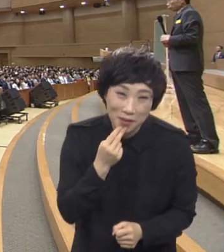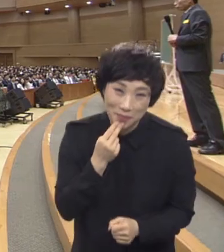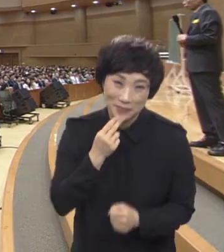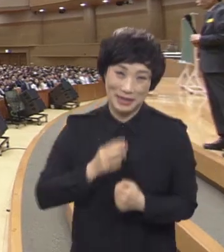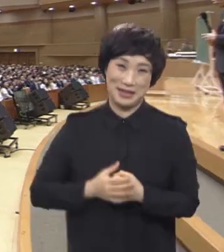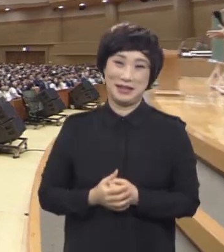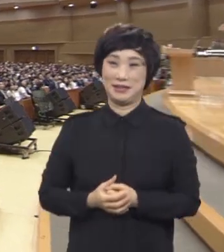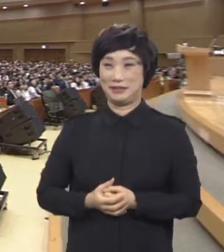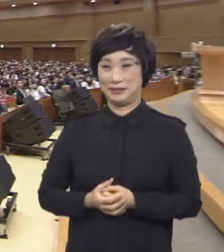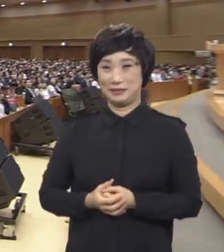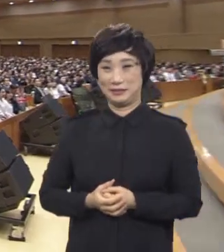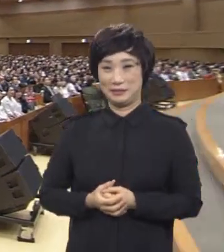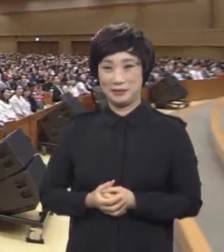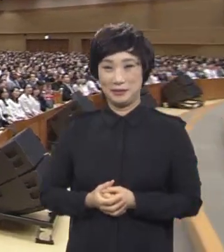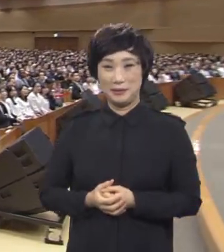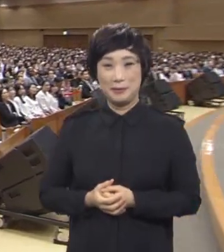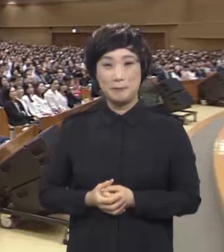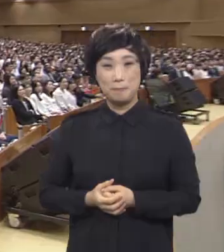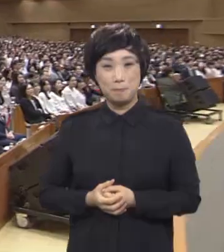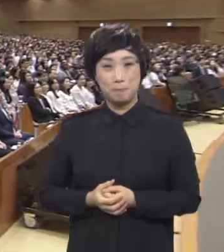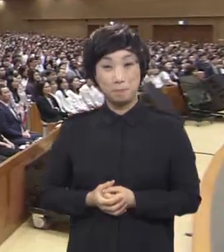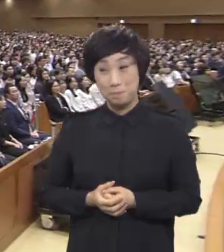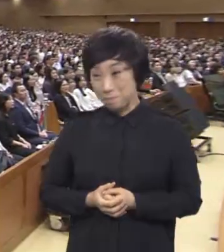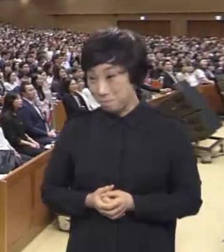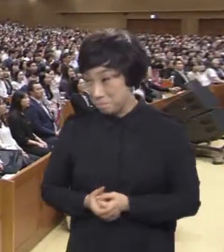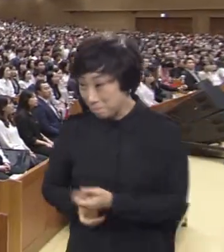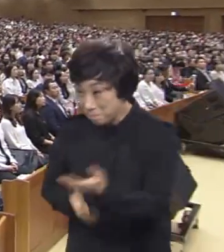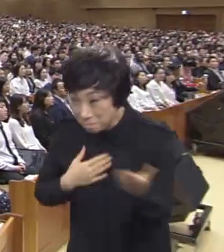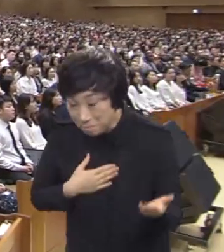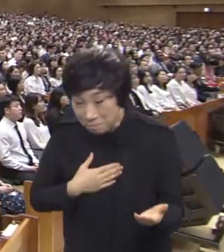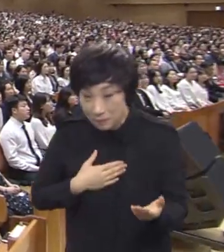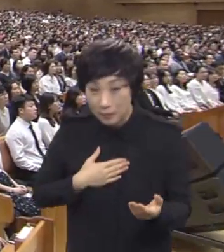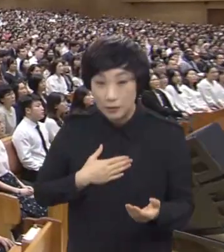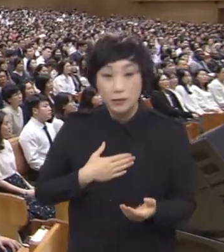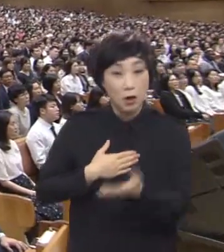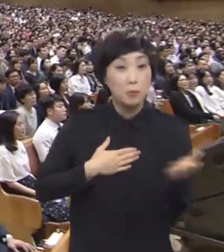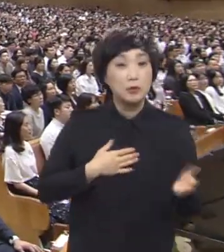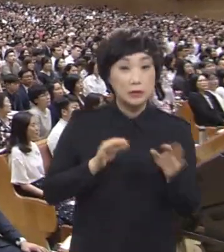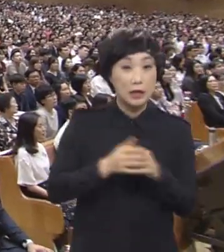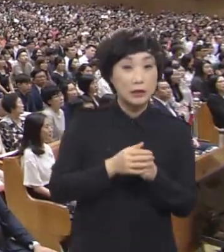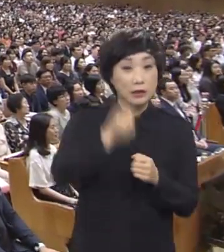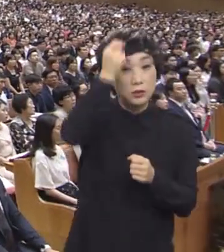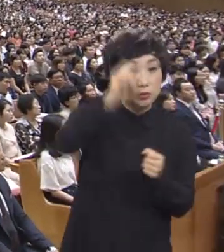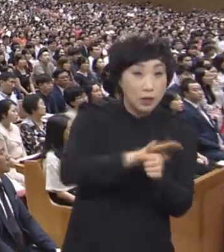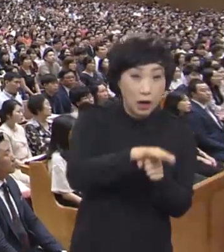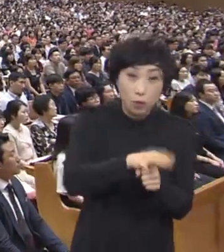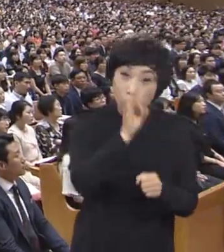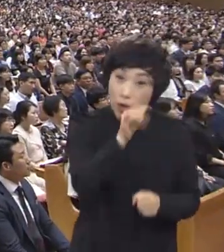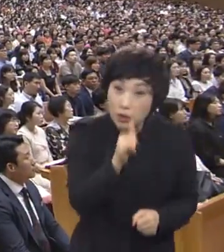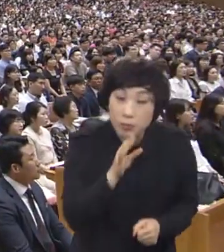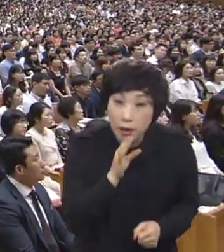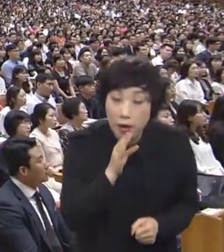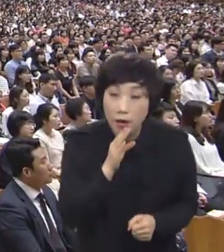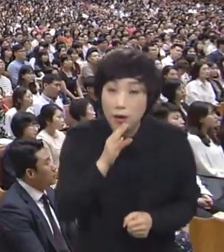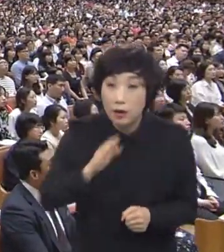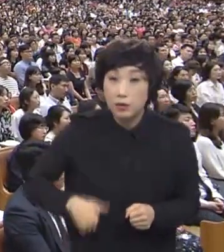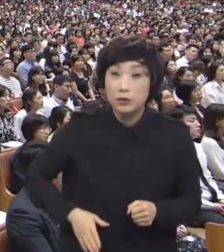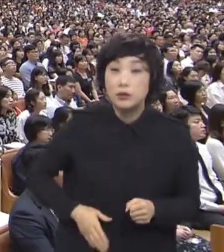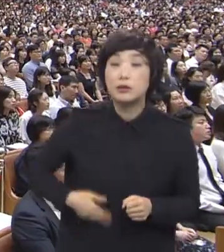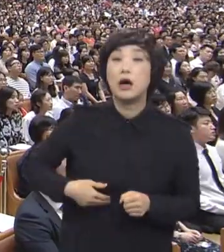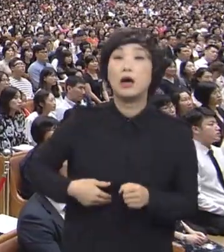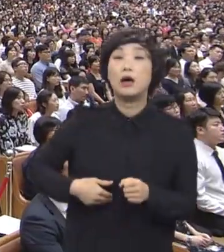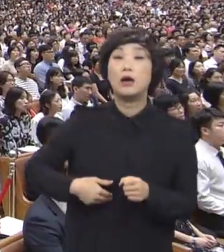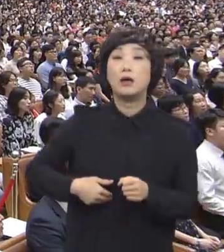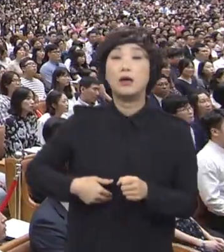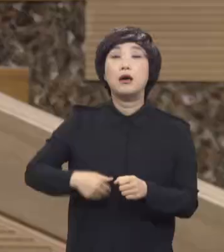불가능이 없는 것이다 인정에 불가능이 있어요 없어요 있지 애정에 불가능이 있어요 없어요